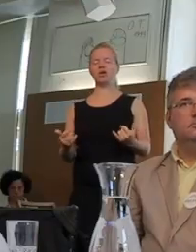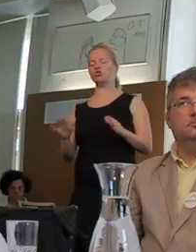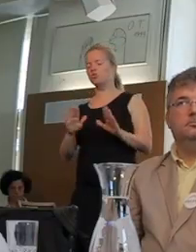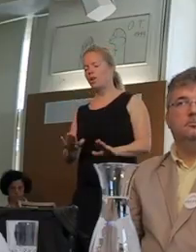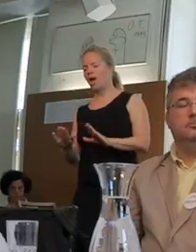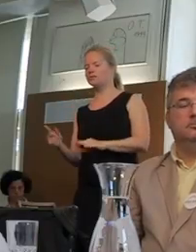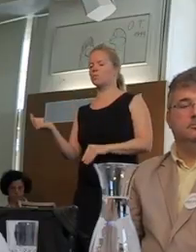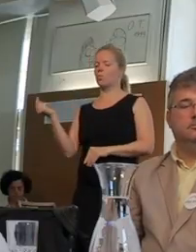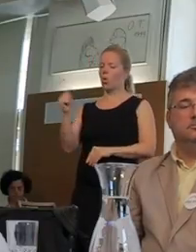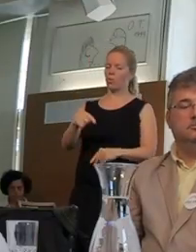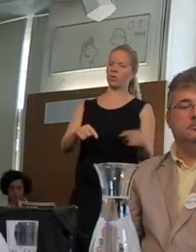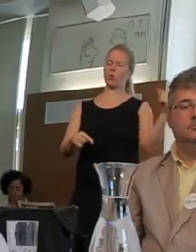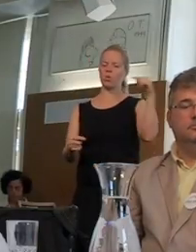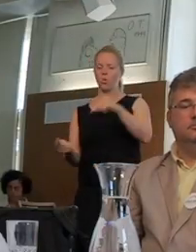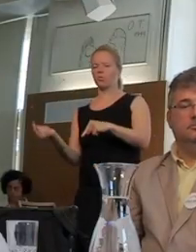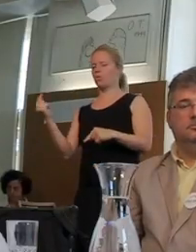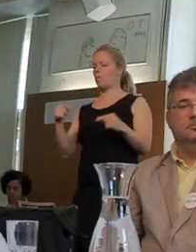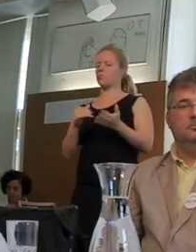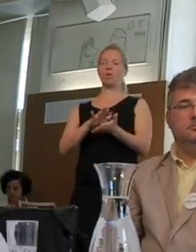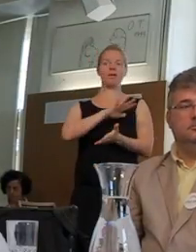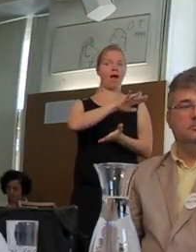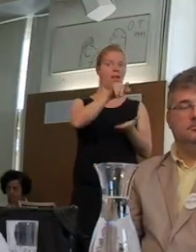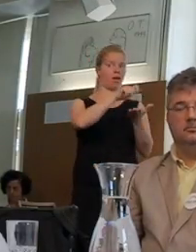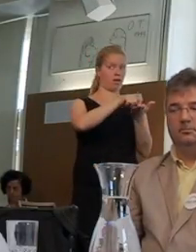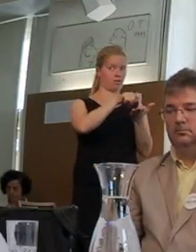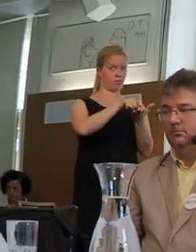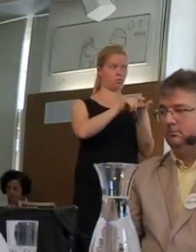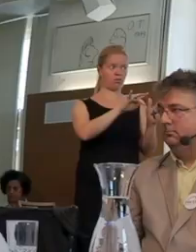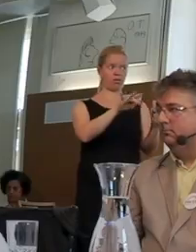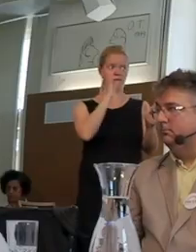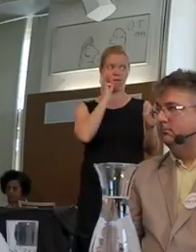dorthin, ja, noch nicht in allen Redaktionen, in einigen sind wir dort.